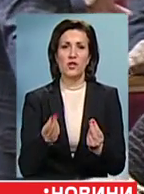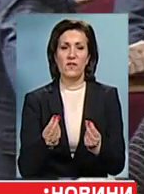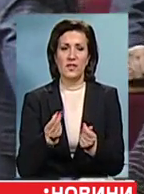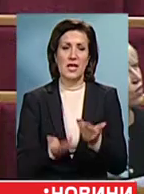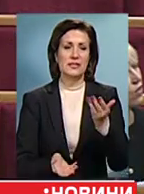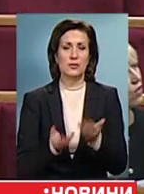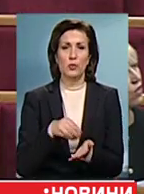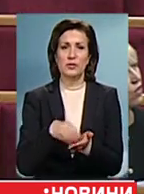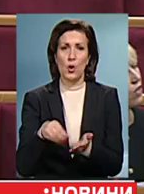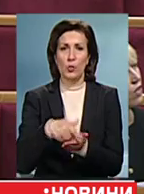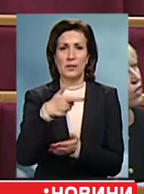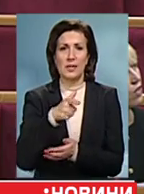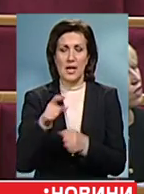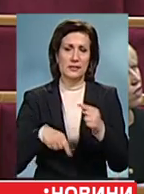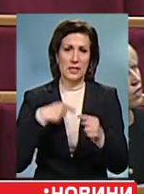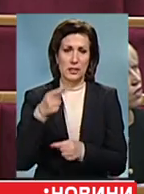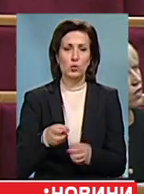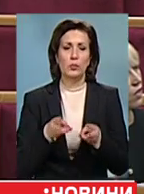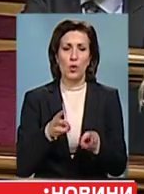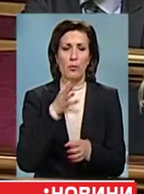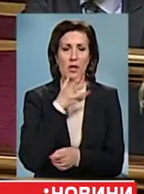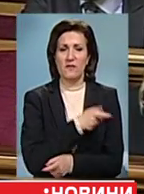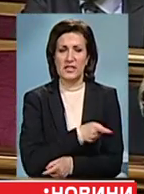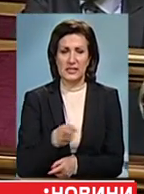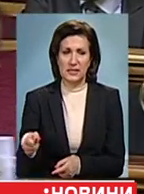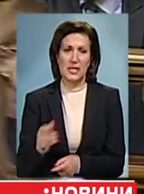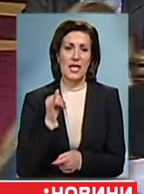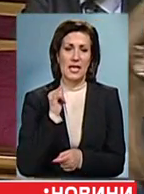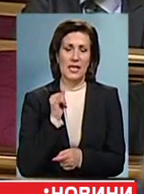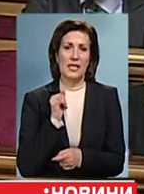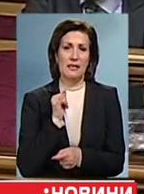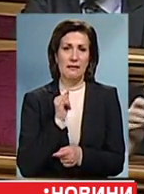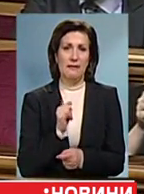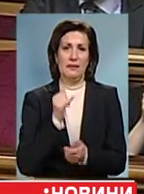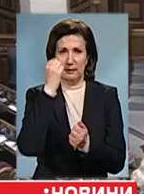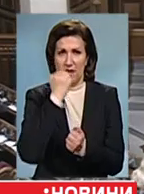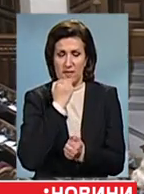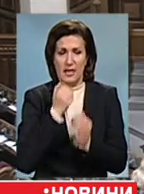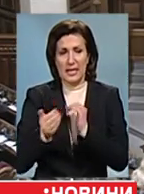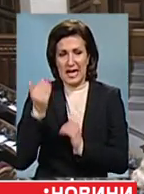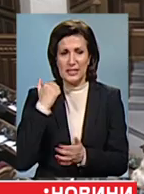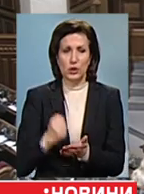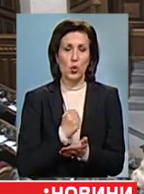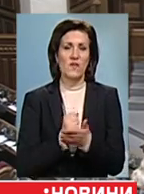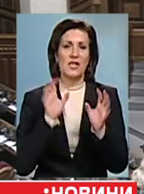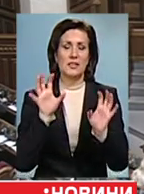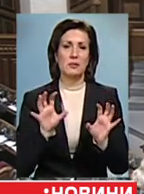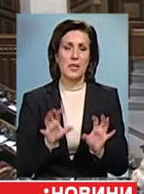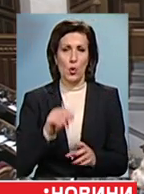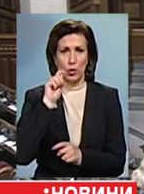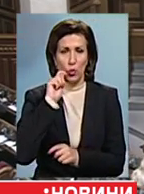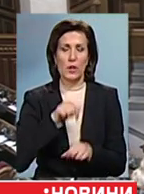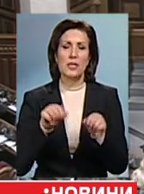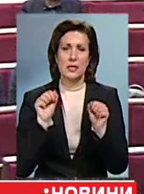фінансів і щоб закупити газ на наступний опалювальний сезон. Яресько сказала, що завдяки раніше ухваленим законом